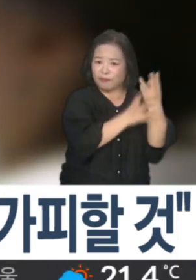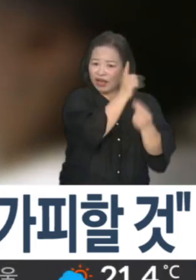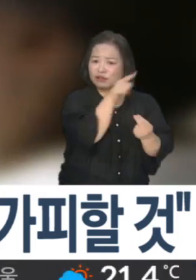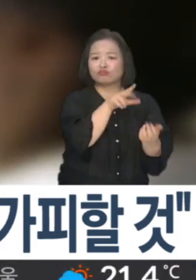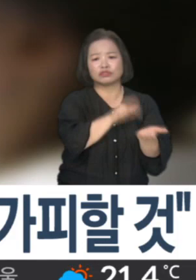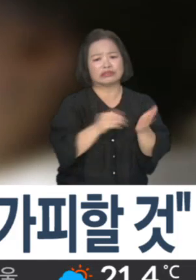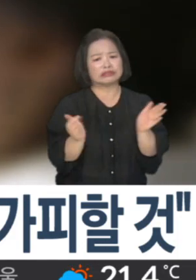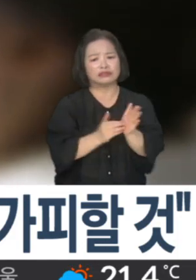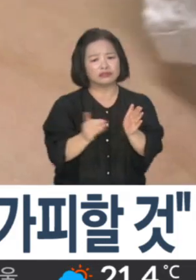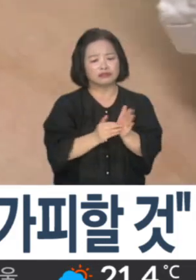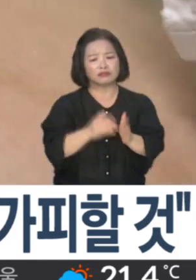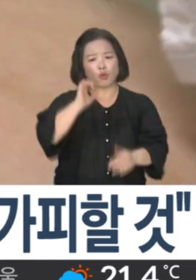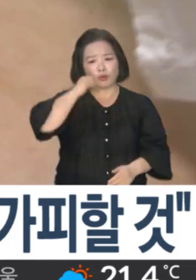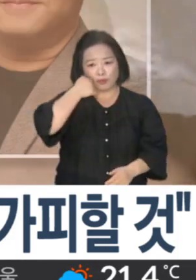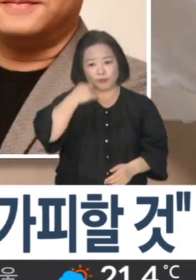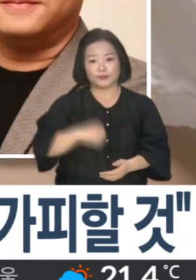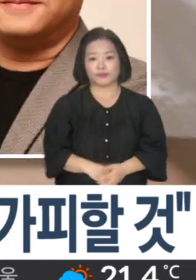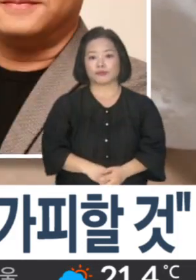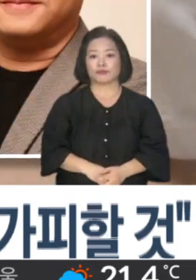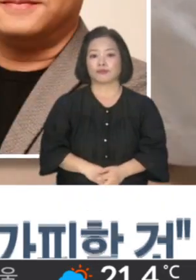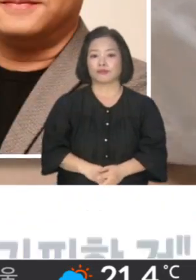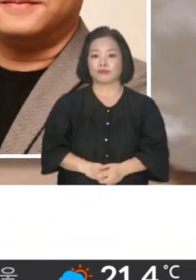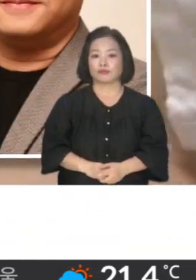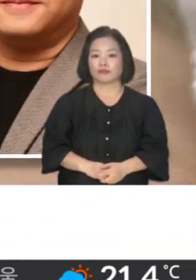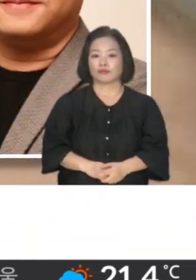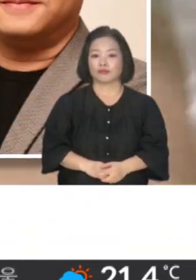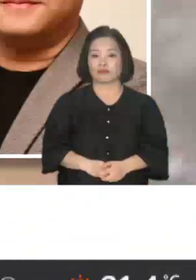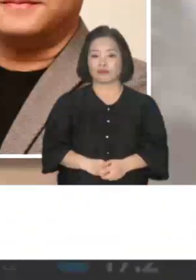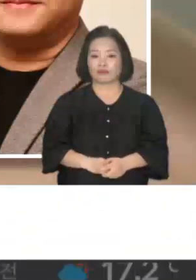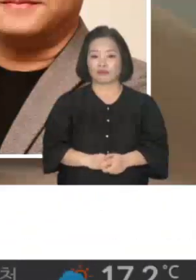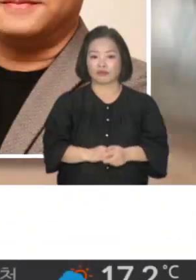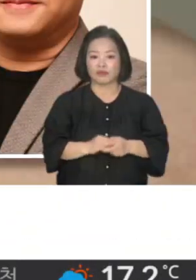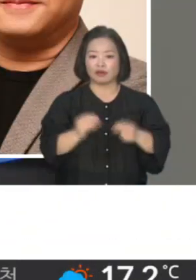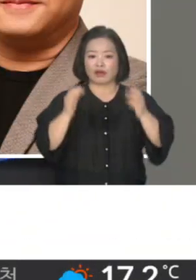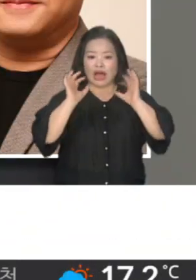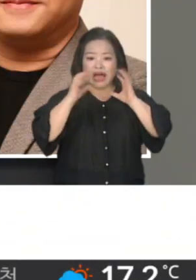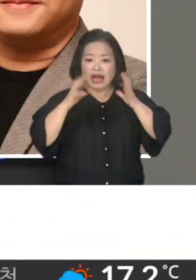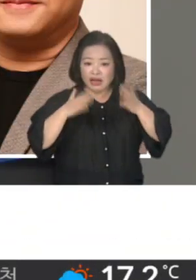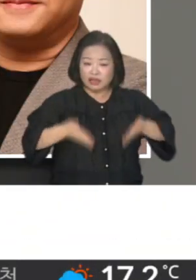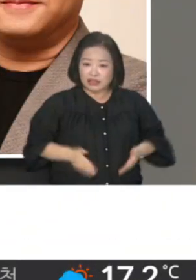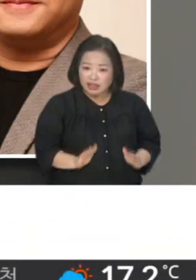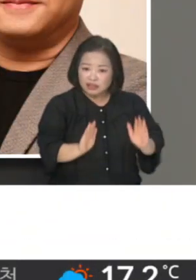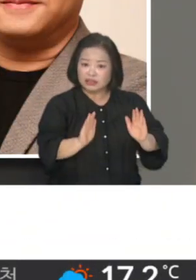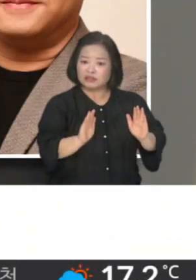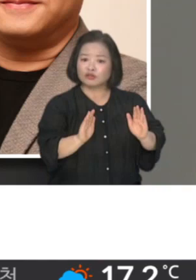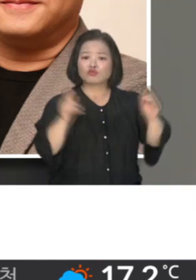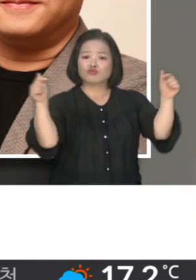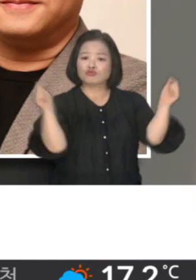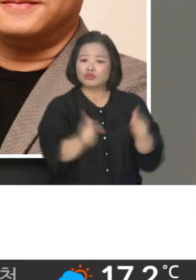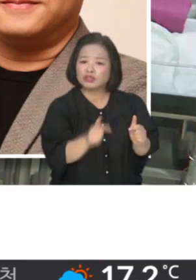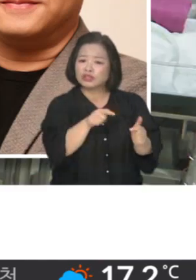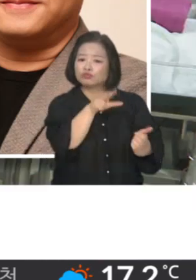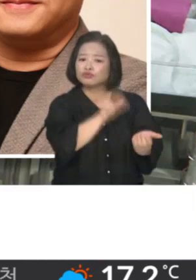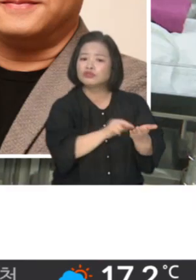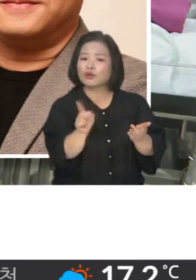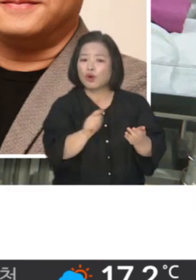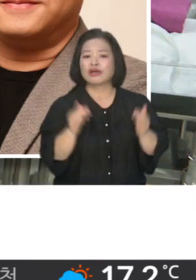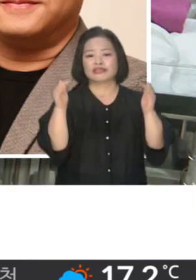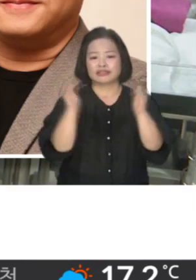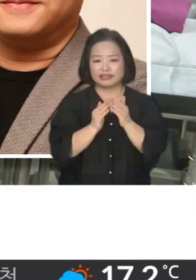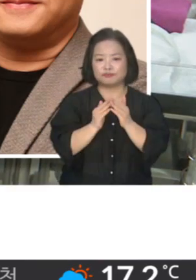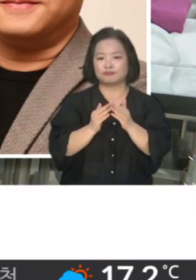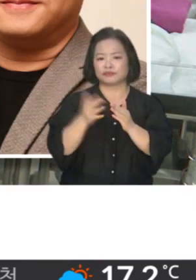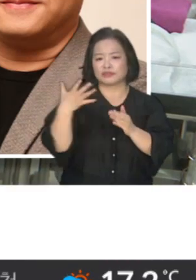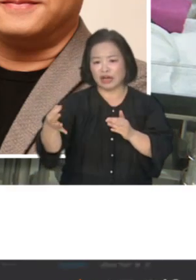거라고 지적합니다. 안 드러나지만은 저출산 영향 미친 정책들이 있거든요. 일반적인 집값 정책이라든지 근로시간 정책